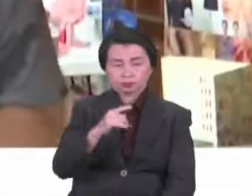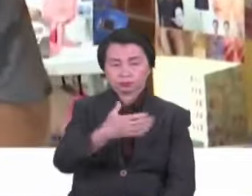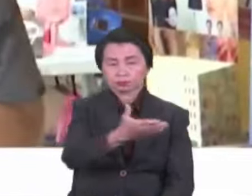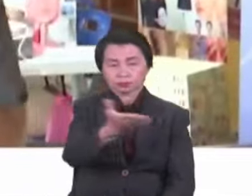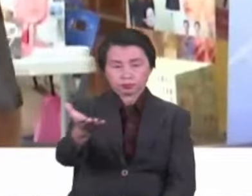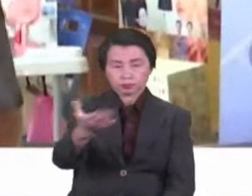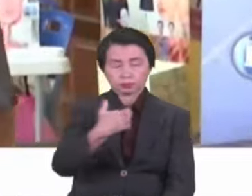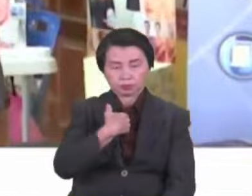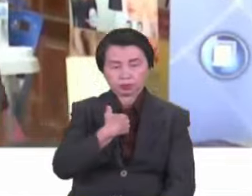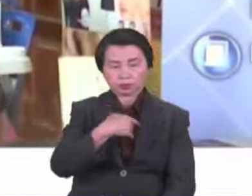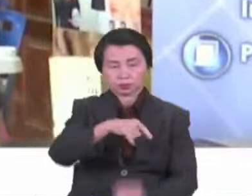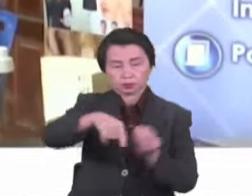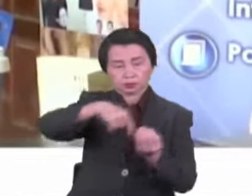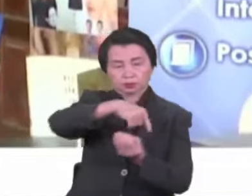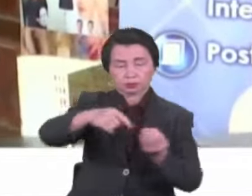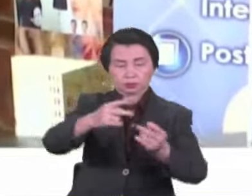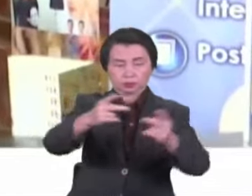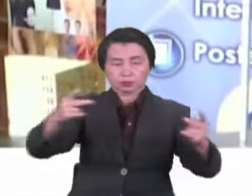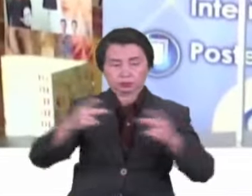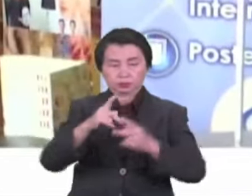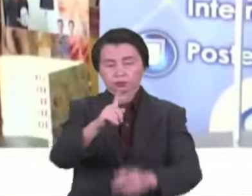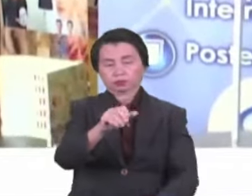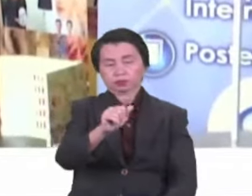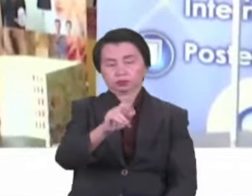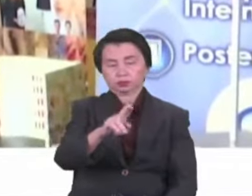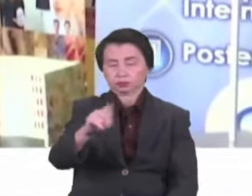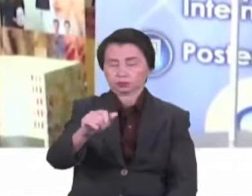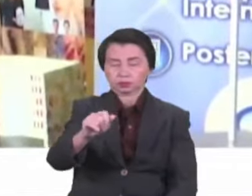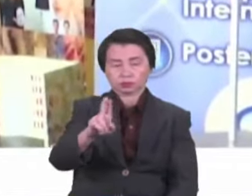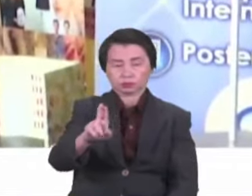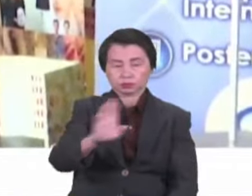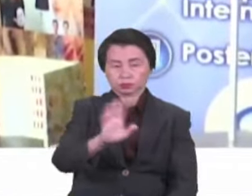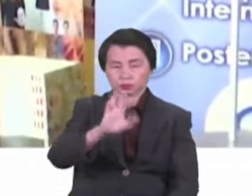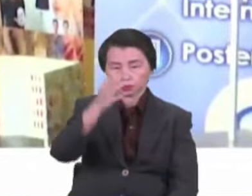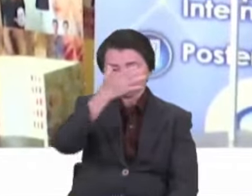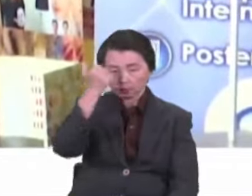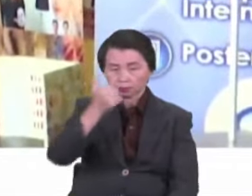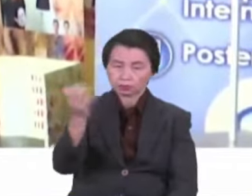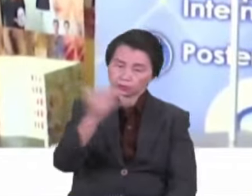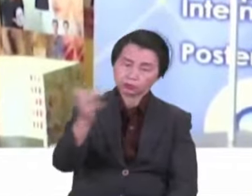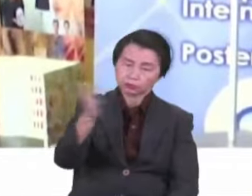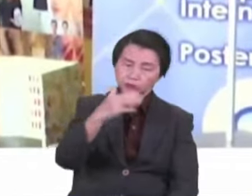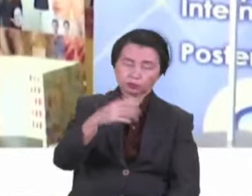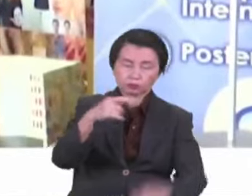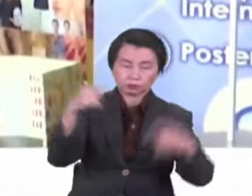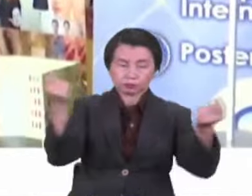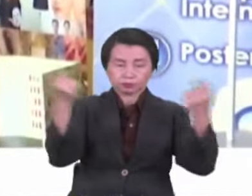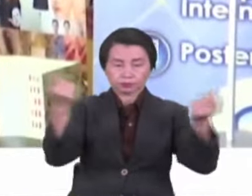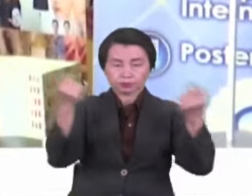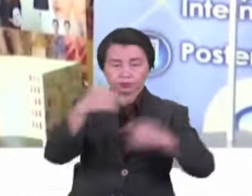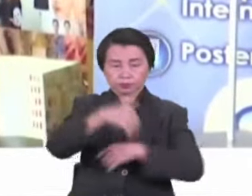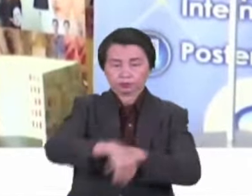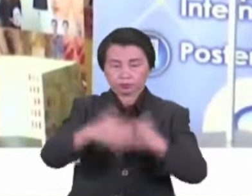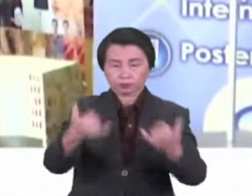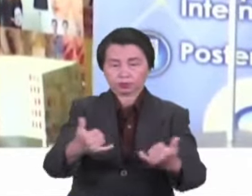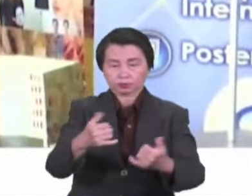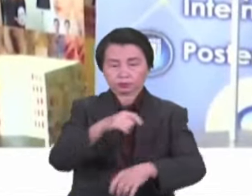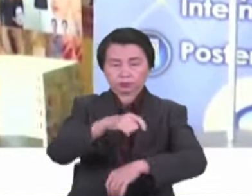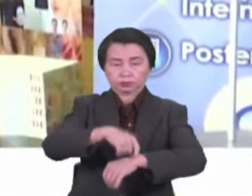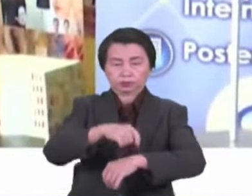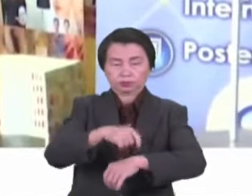yang berada di sekitar kawasan Tatau, jangan lupa jom kita sama-sama meraihkan pada malam ini tepat